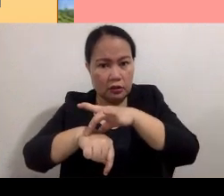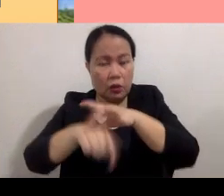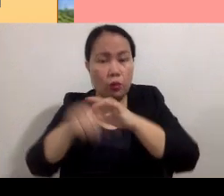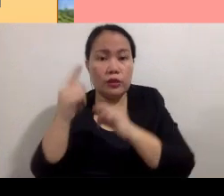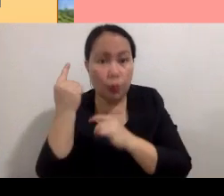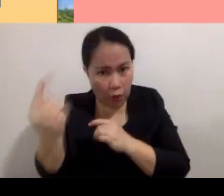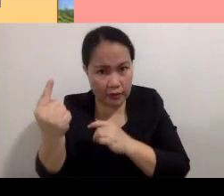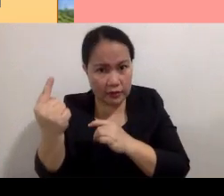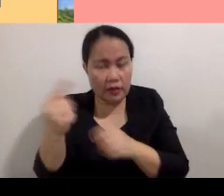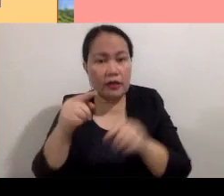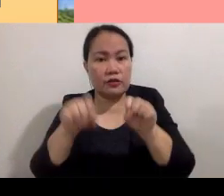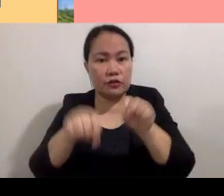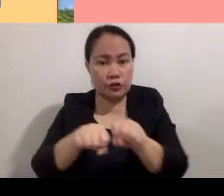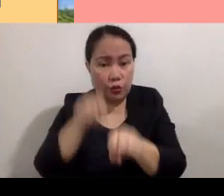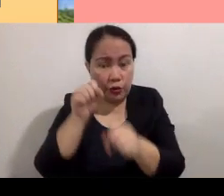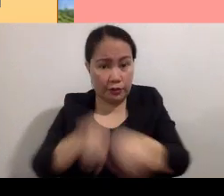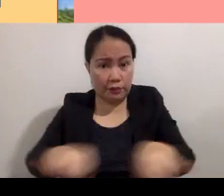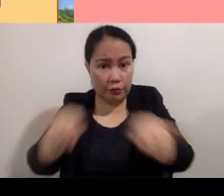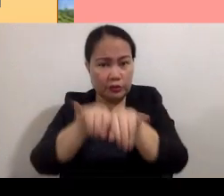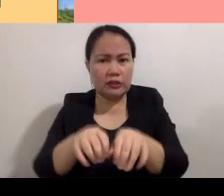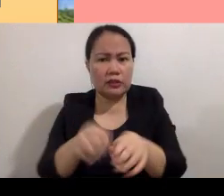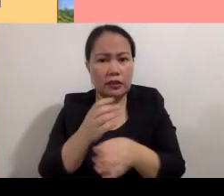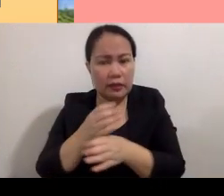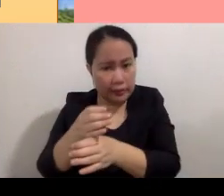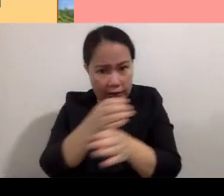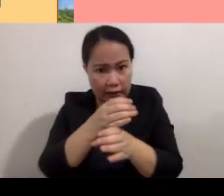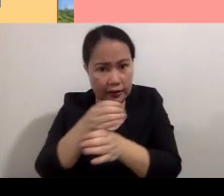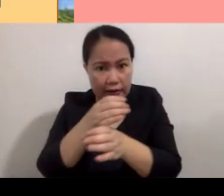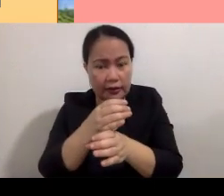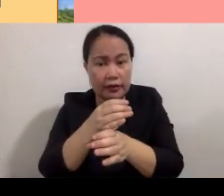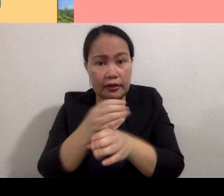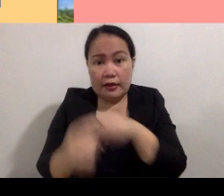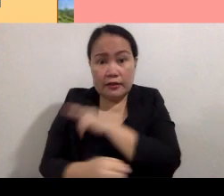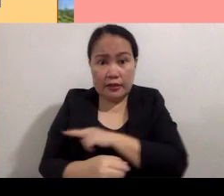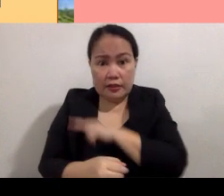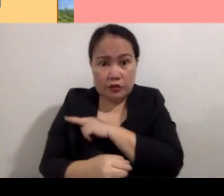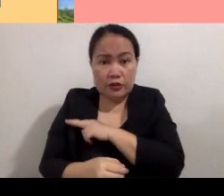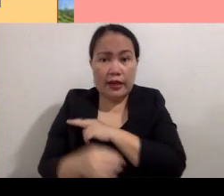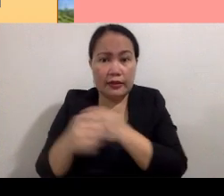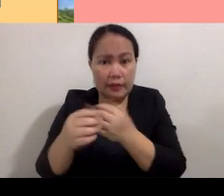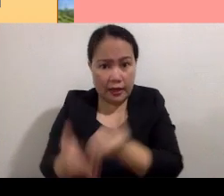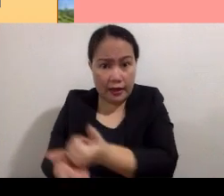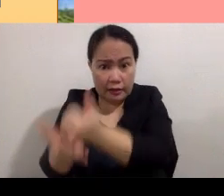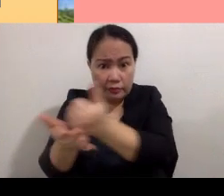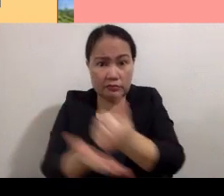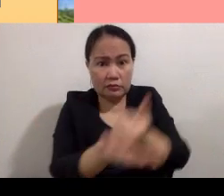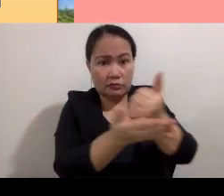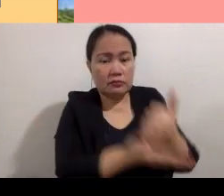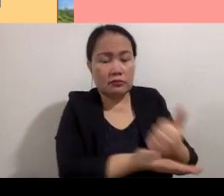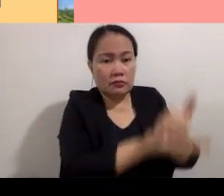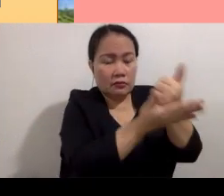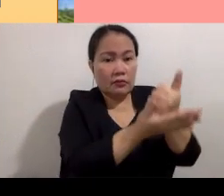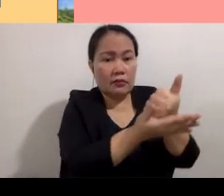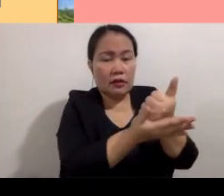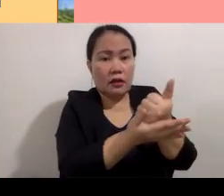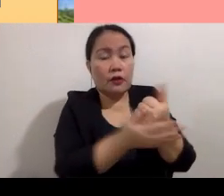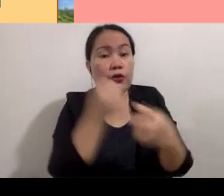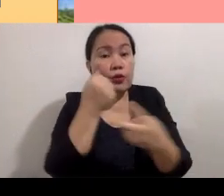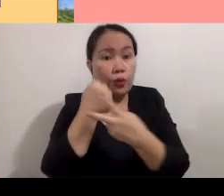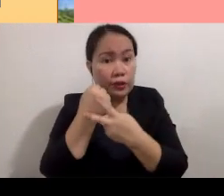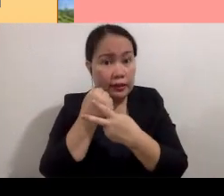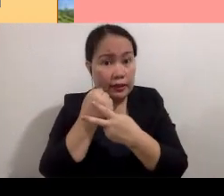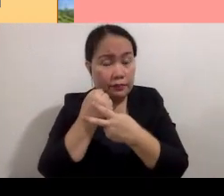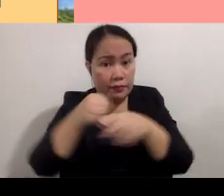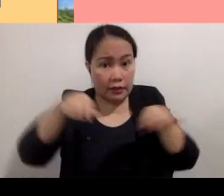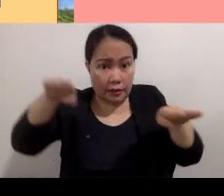kaya kailangan talaga nating pangalagaan ang ating kalikasan. At magtulong-tulong tayo para o